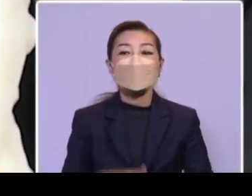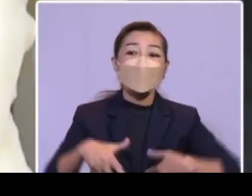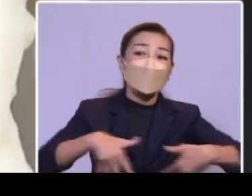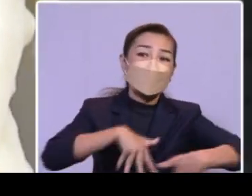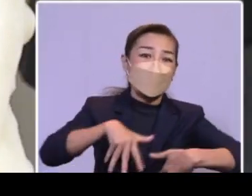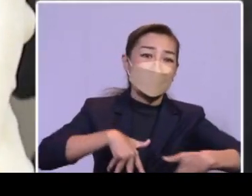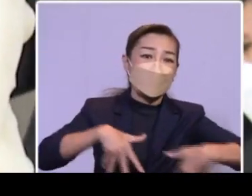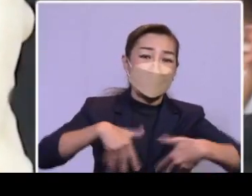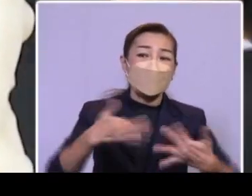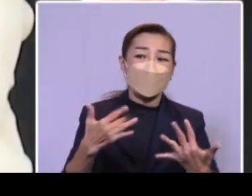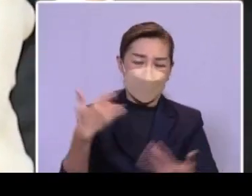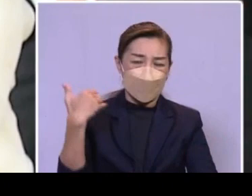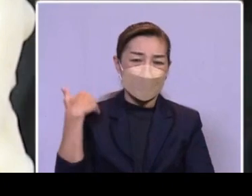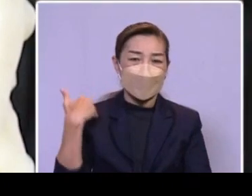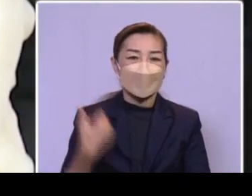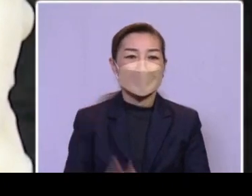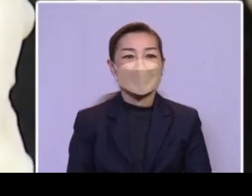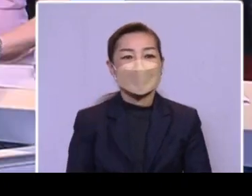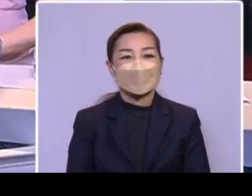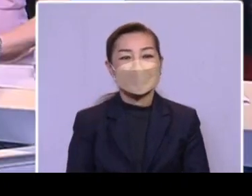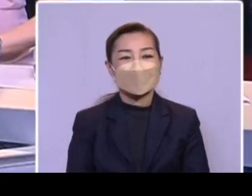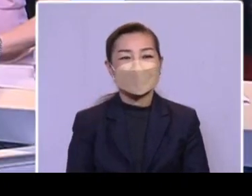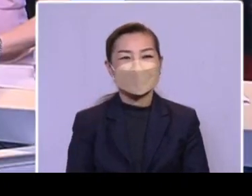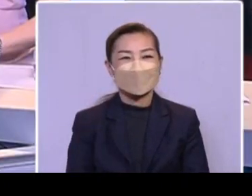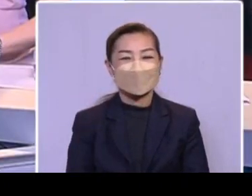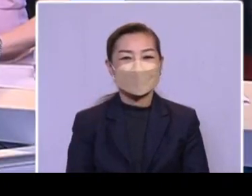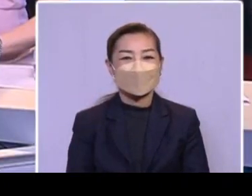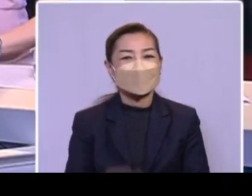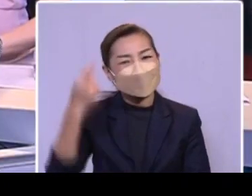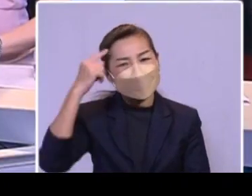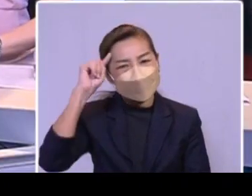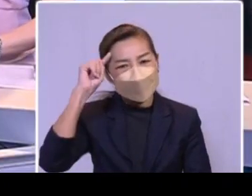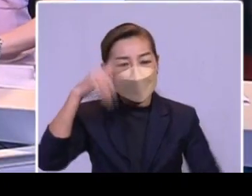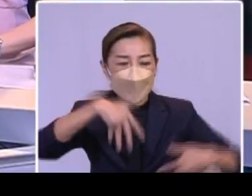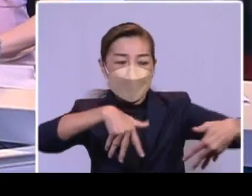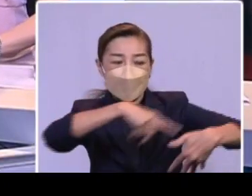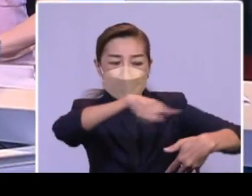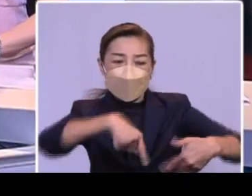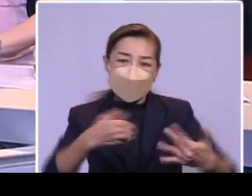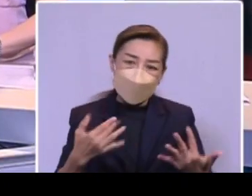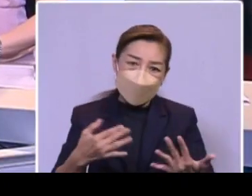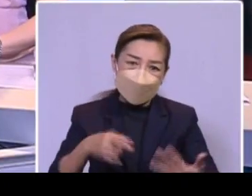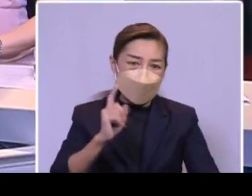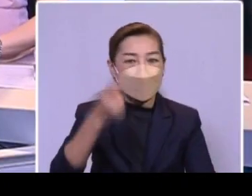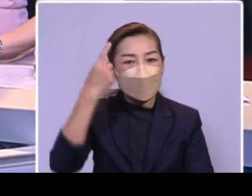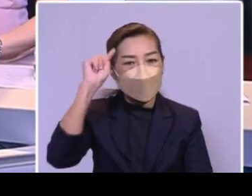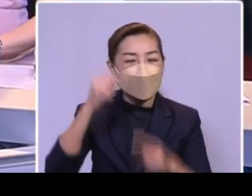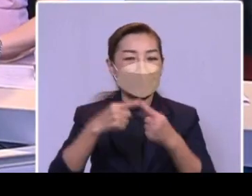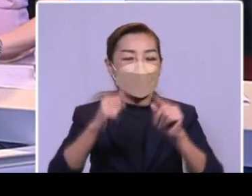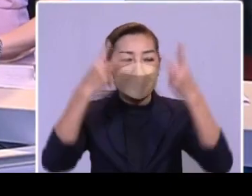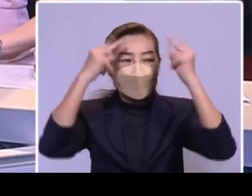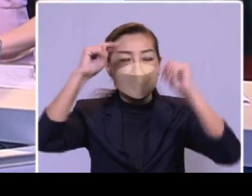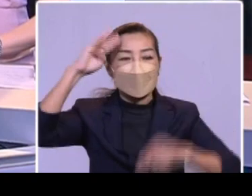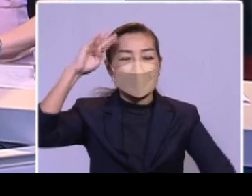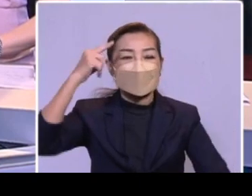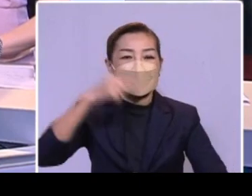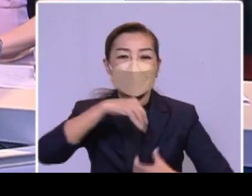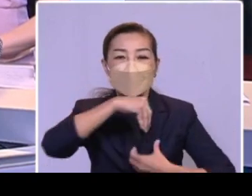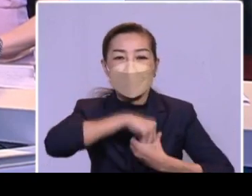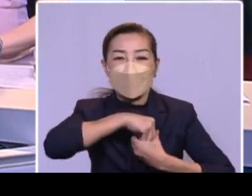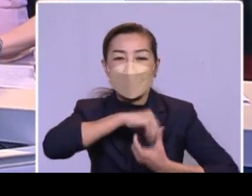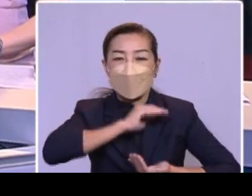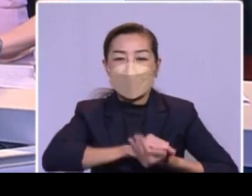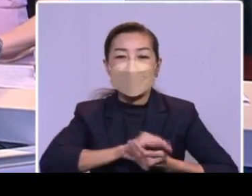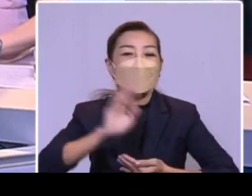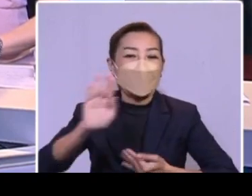ออยู่ ไม่รู้ว่าประชาชนรอหรือว่าอย่างไรไม่ทราบแต่ท่านนายกน่าจะมีคำตอบอยู่ในใจแต่อาจจะเป็นกลยุ